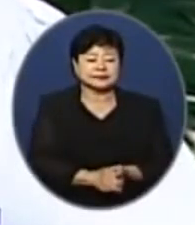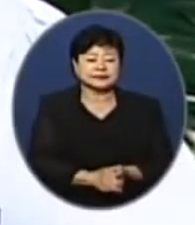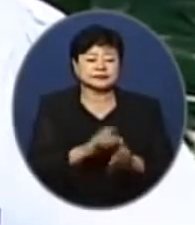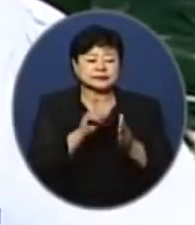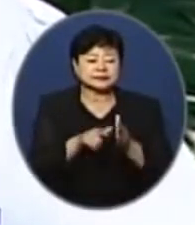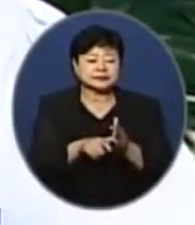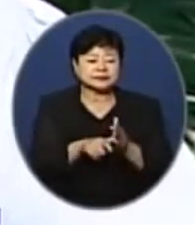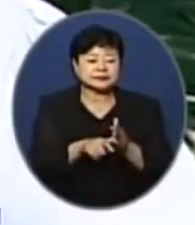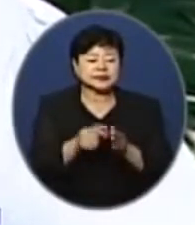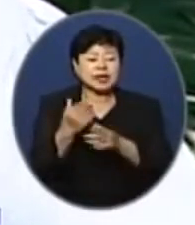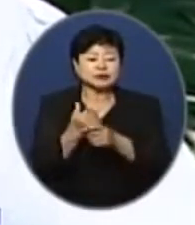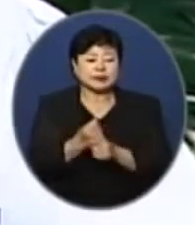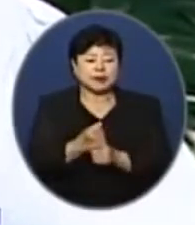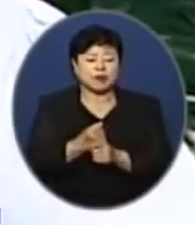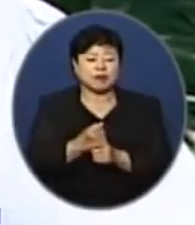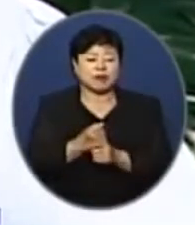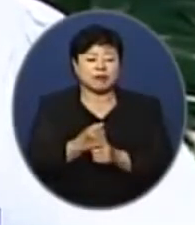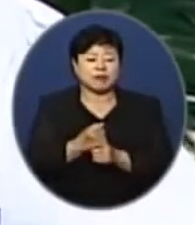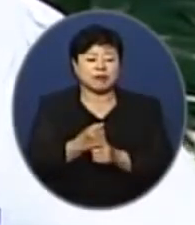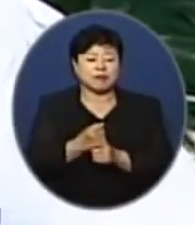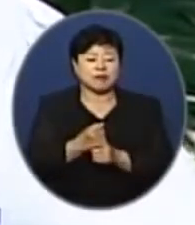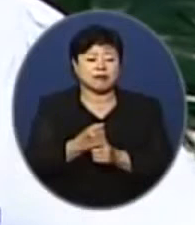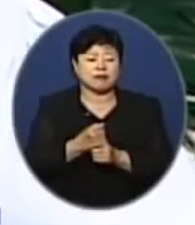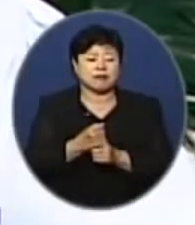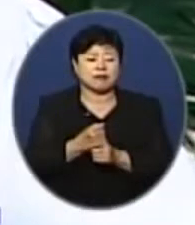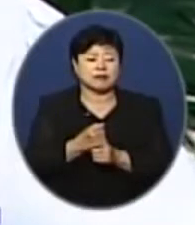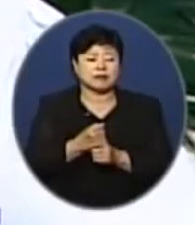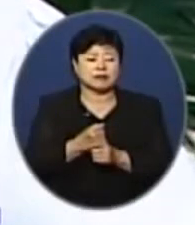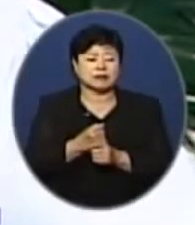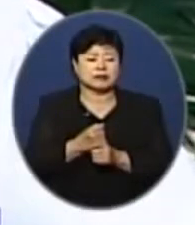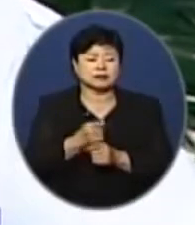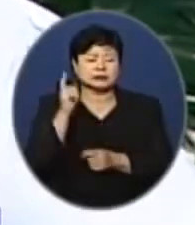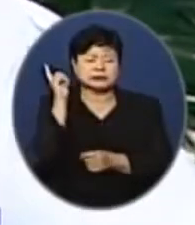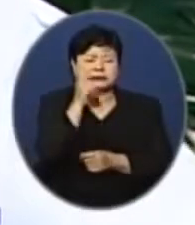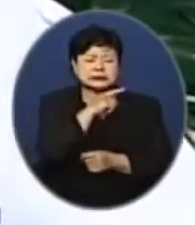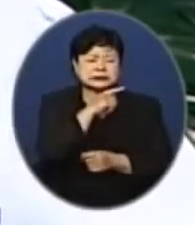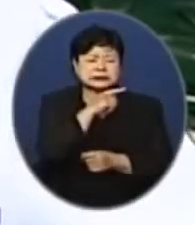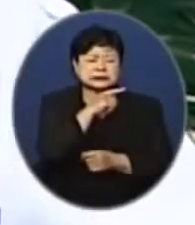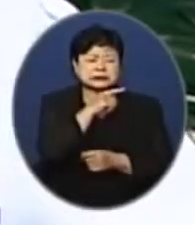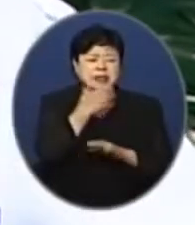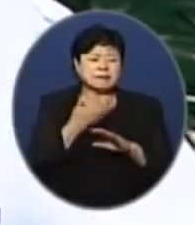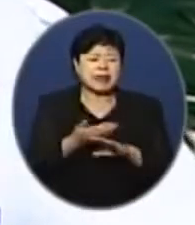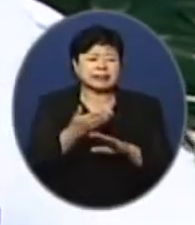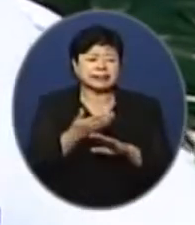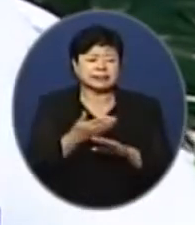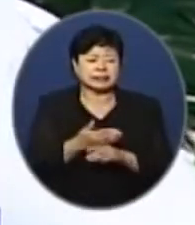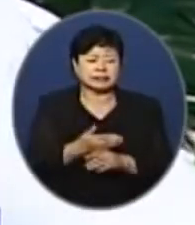그때 그는 붙잡혀서 아주 악질적인 반혁명분자라